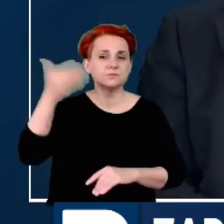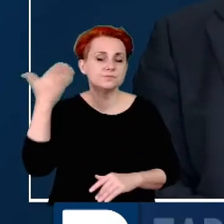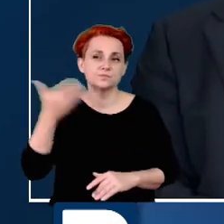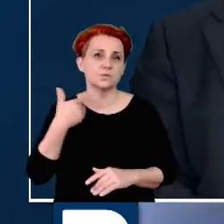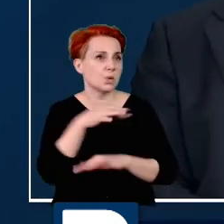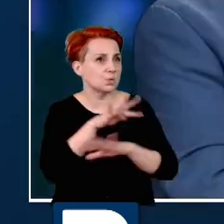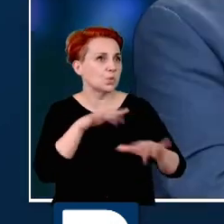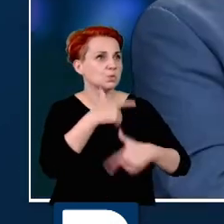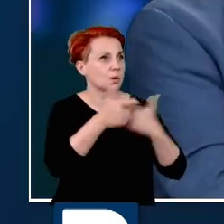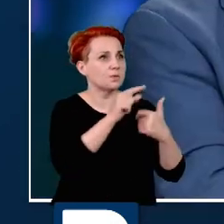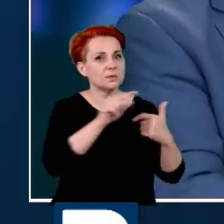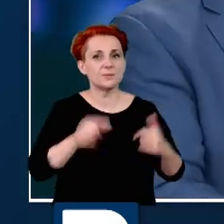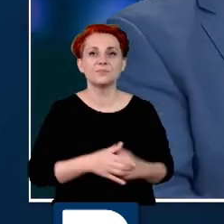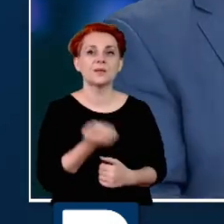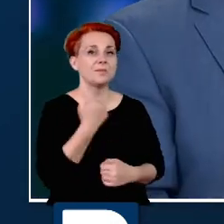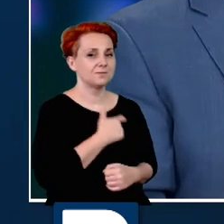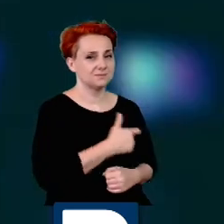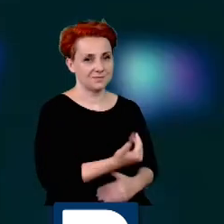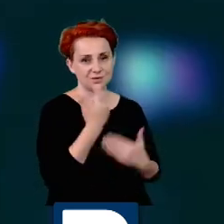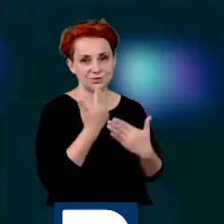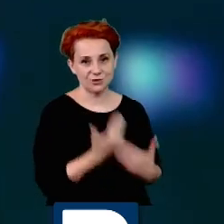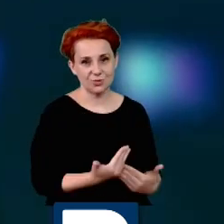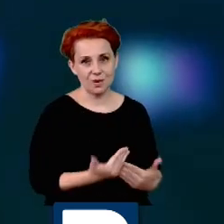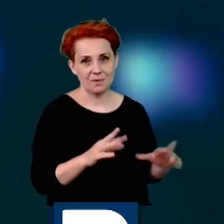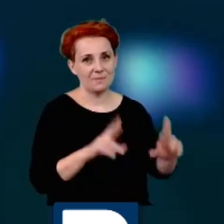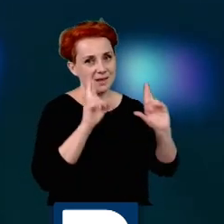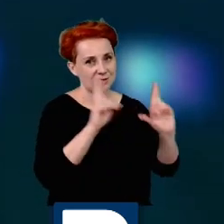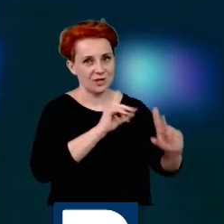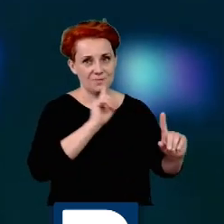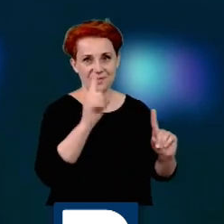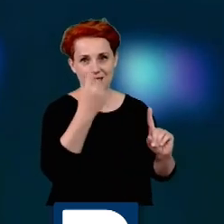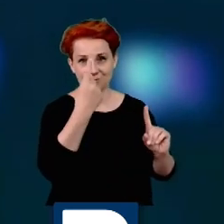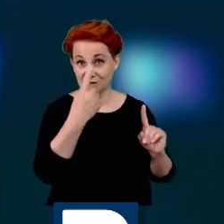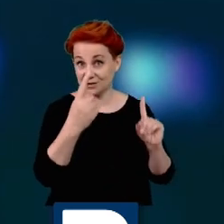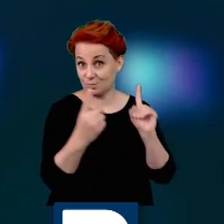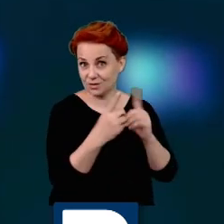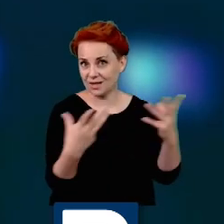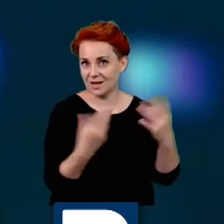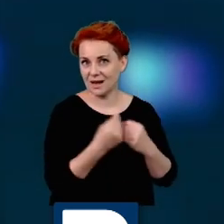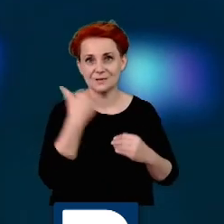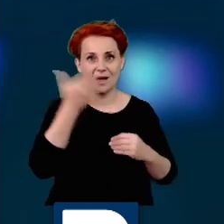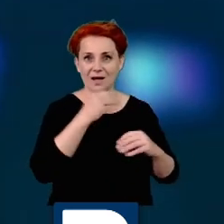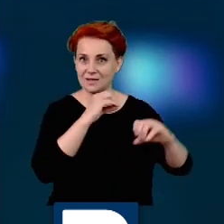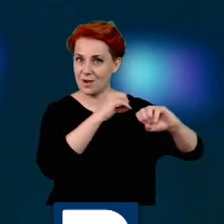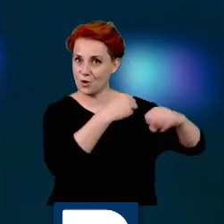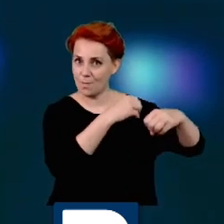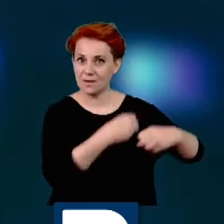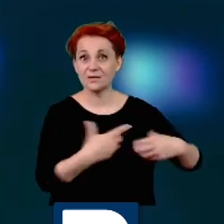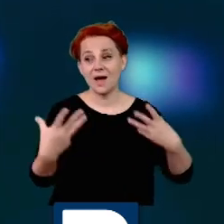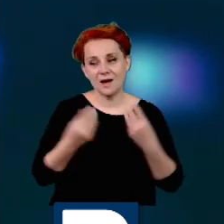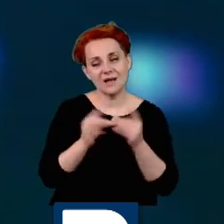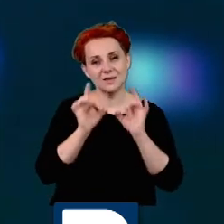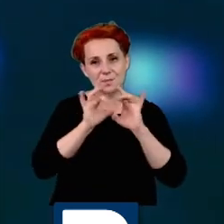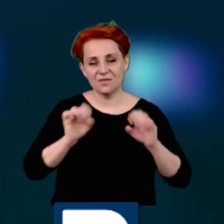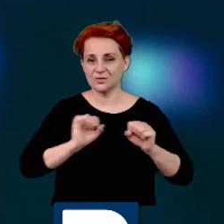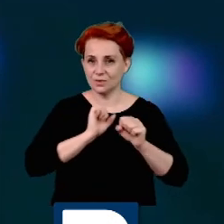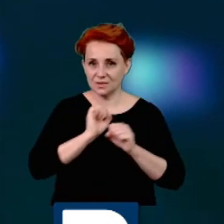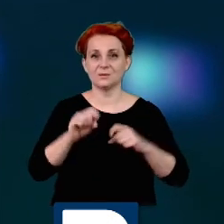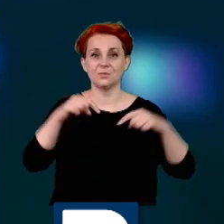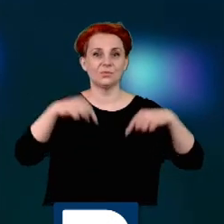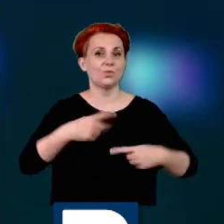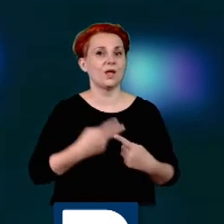Bardzo serdecznie dziękuję. To, mam nadzieję, jest pierwsze spotkanie z Akademią Kopernikańską, z panem profesorem w Telewizji